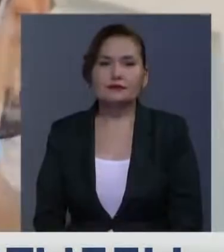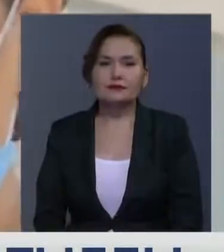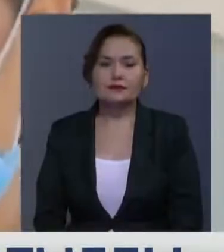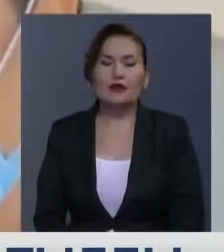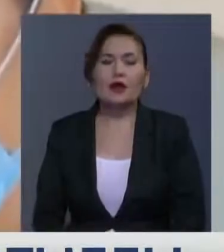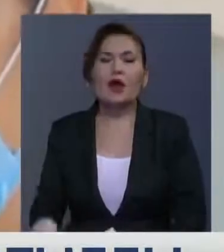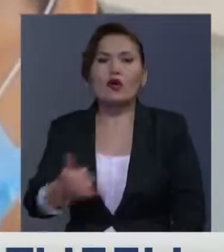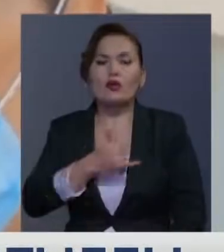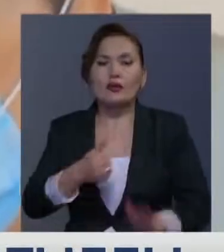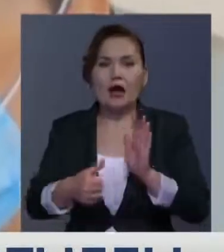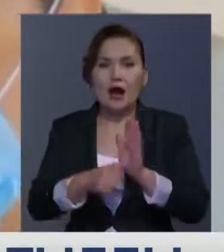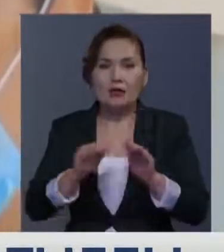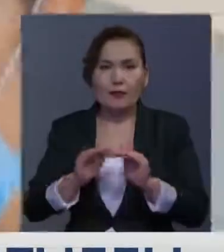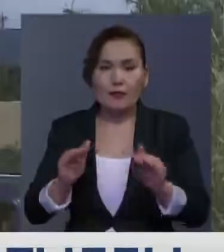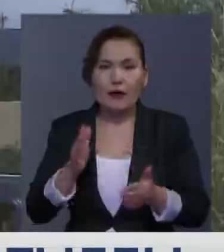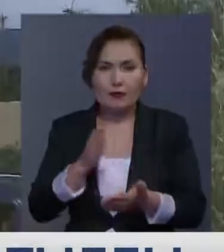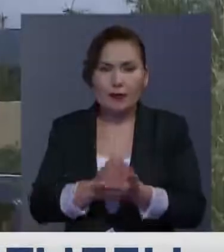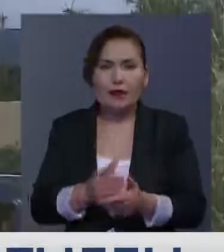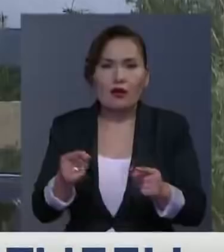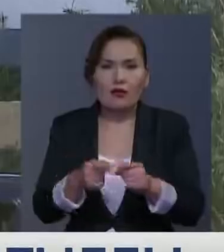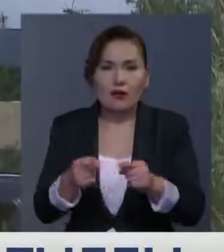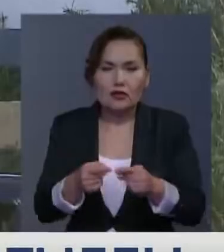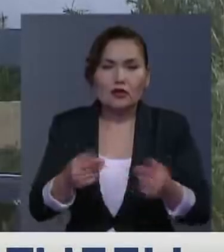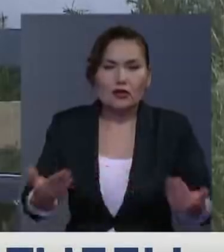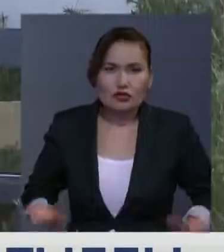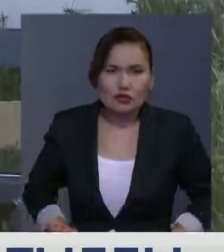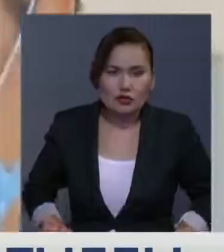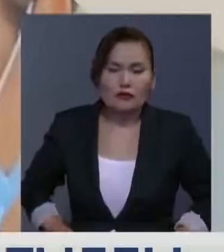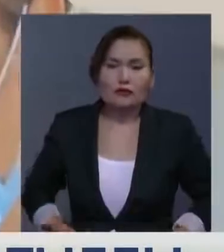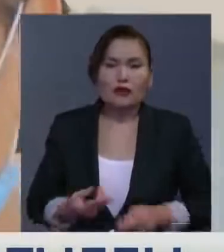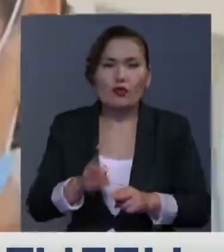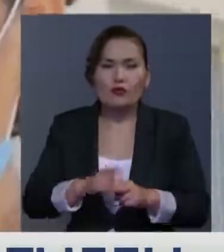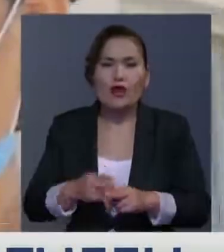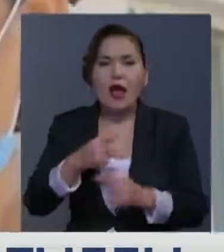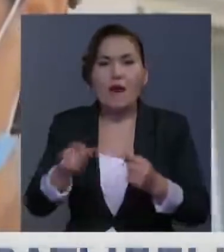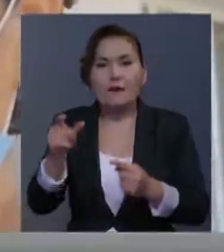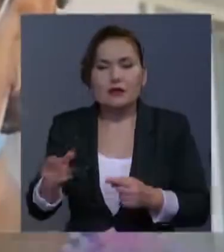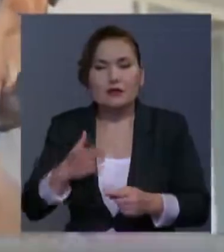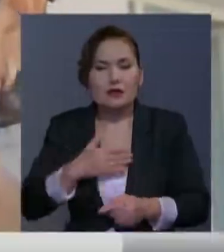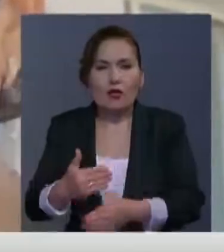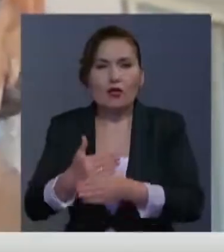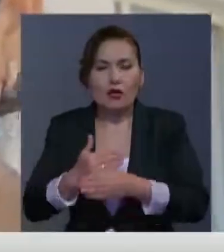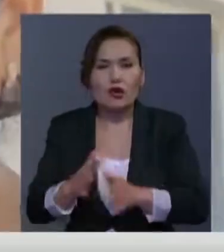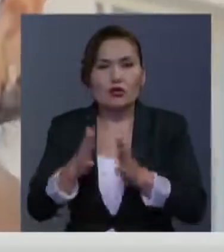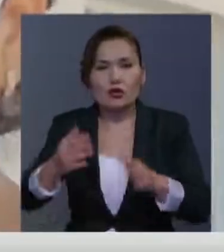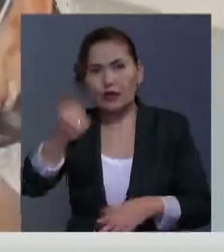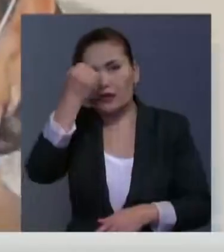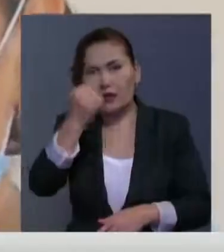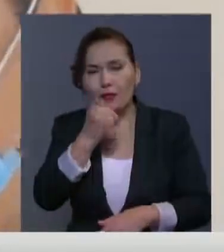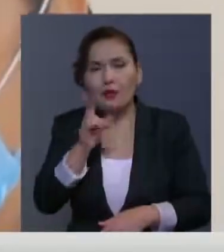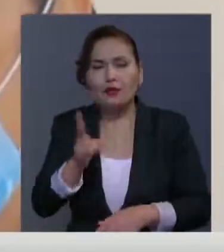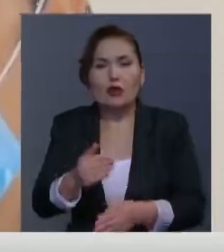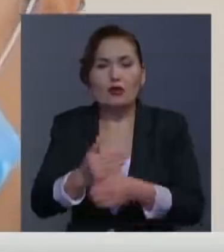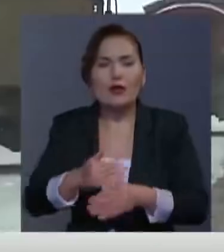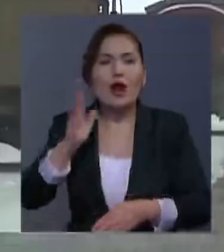6 балам бар. Пәтер жалдап тұрамын, не бізге көмектесіп атырына карантин жағдайында. Көп-көп рахмет.